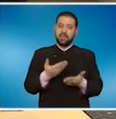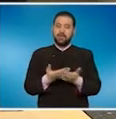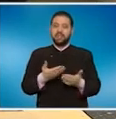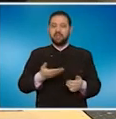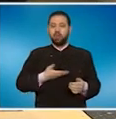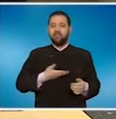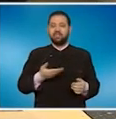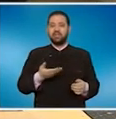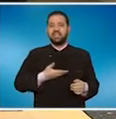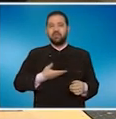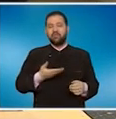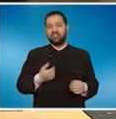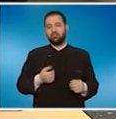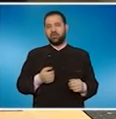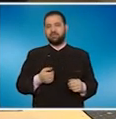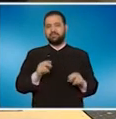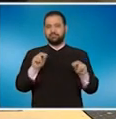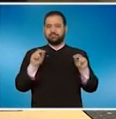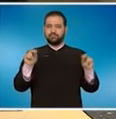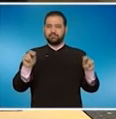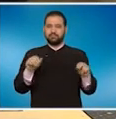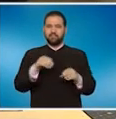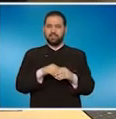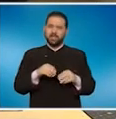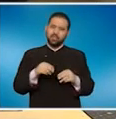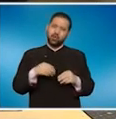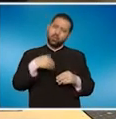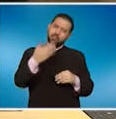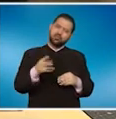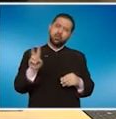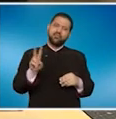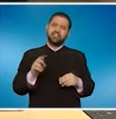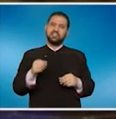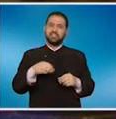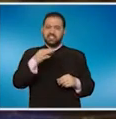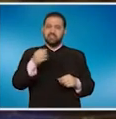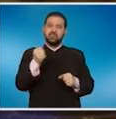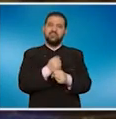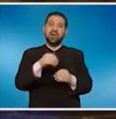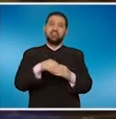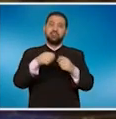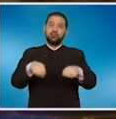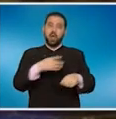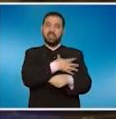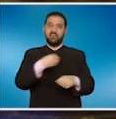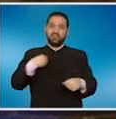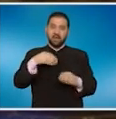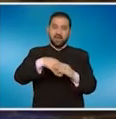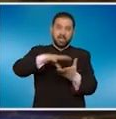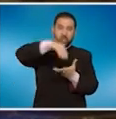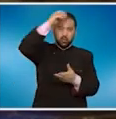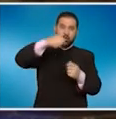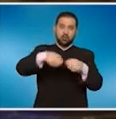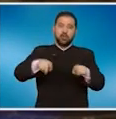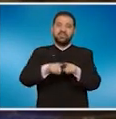Și de altfel, părinte profesor, în versetul 18 citim așa: faceți în toată vremea, în Duhul, tot felul